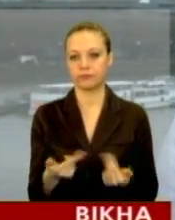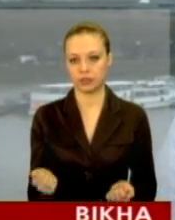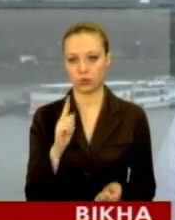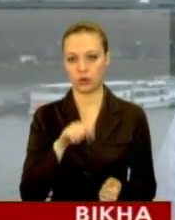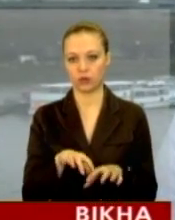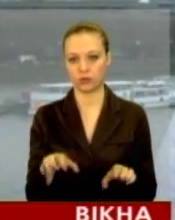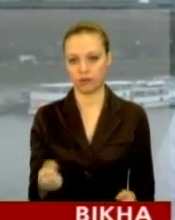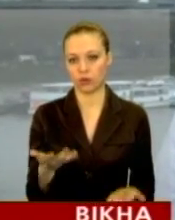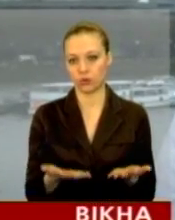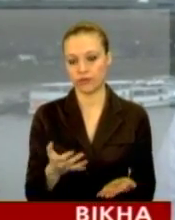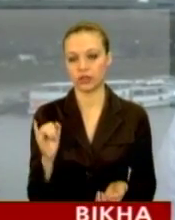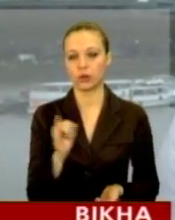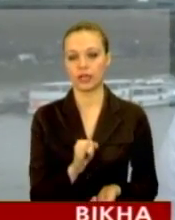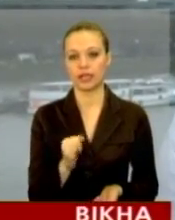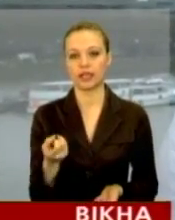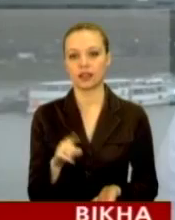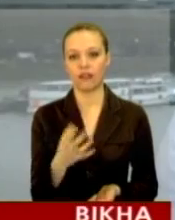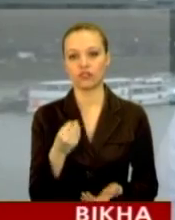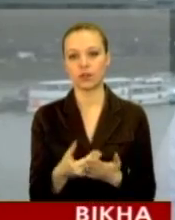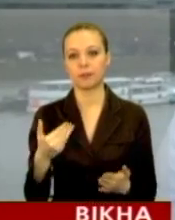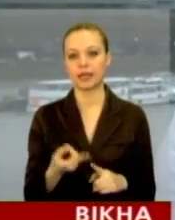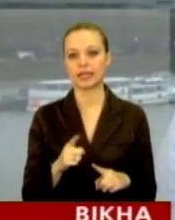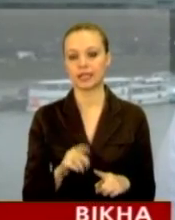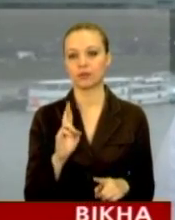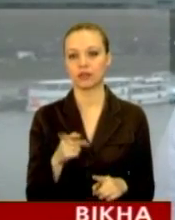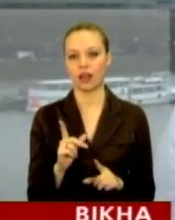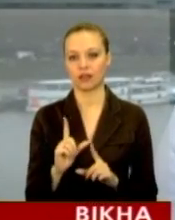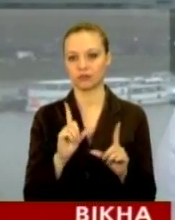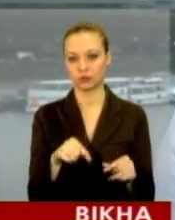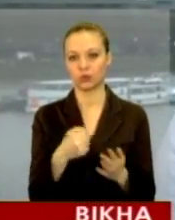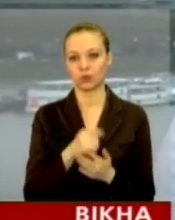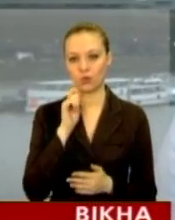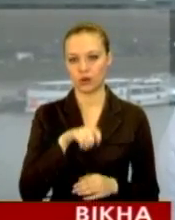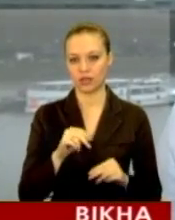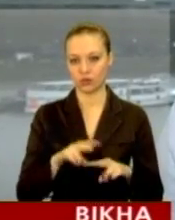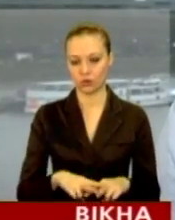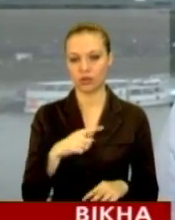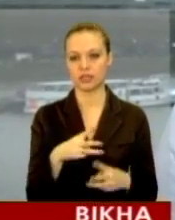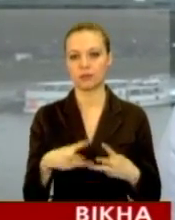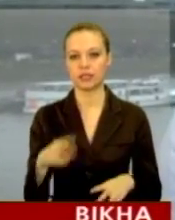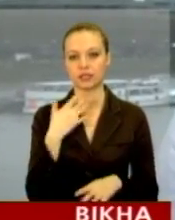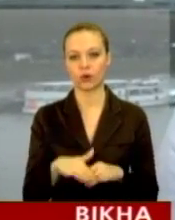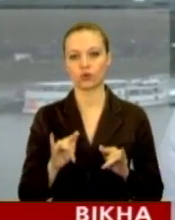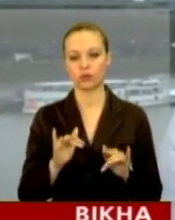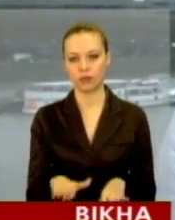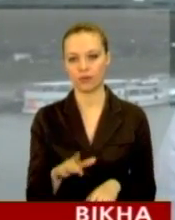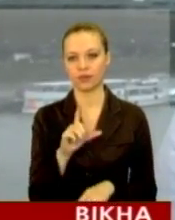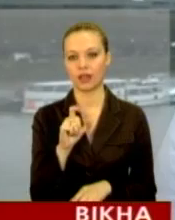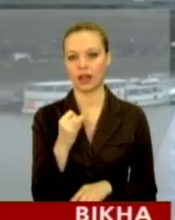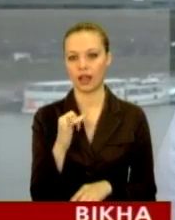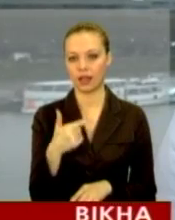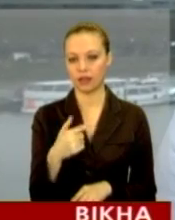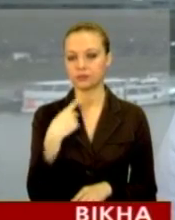її, очевидно. І навіть ще перед тим, як відбути до української столиці, міністр закордонних справ Вільям